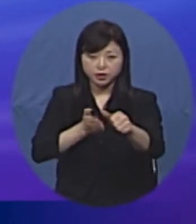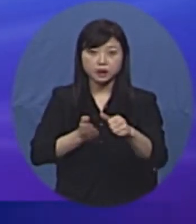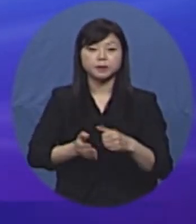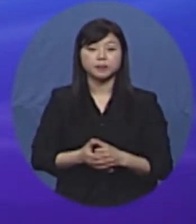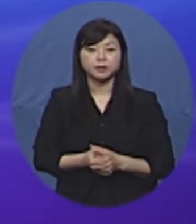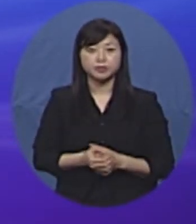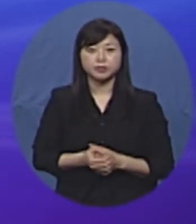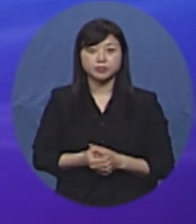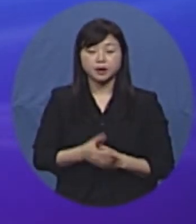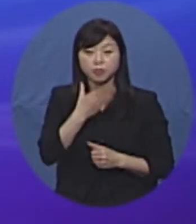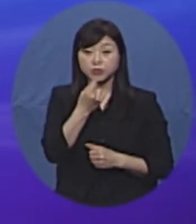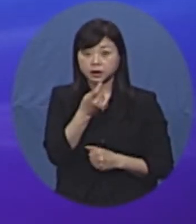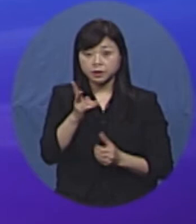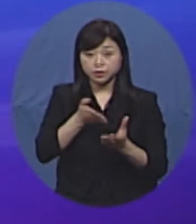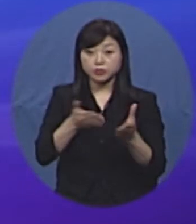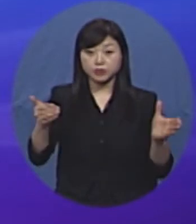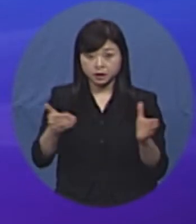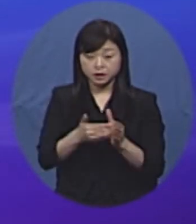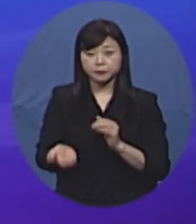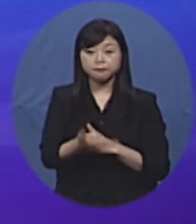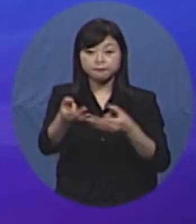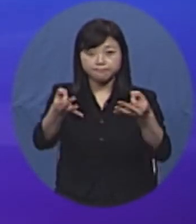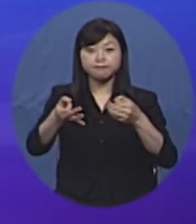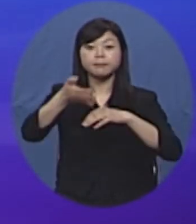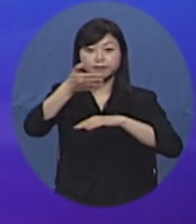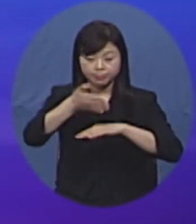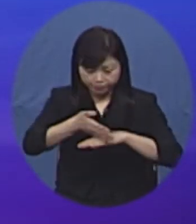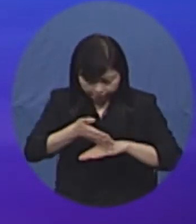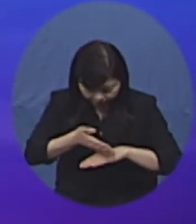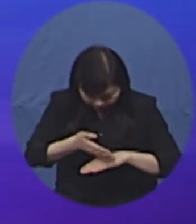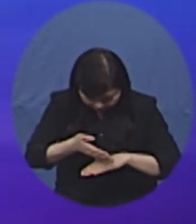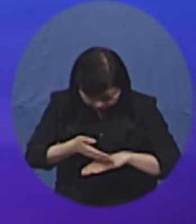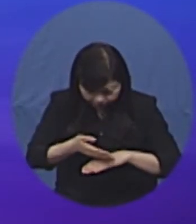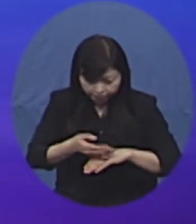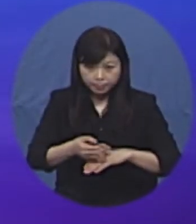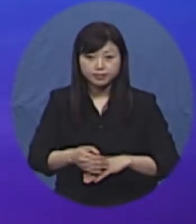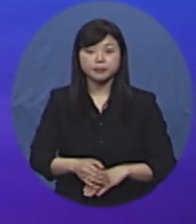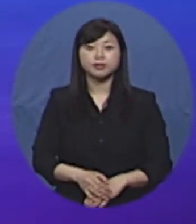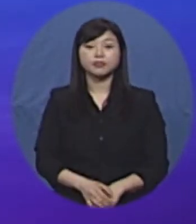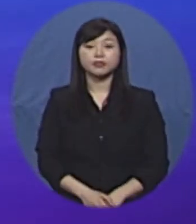부탁드립니다. 복지TV 뉴스를 마칩니다. 시청해주신 여러분 고맙습니다.